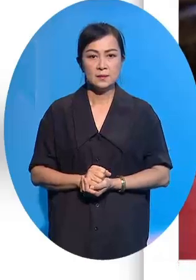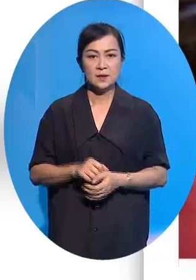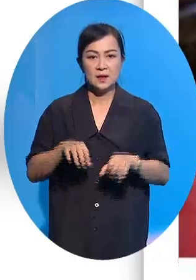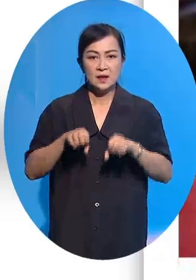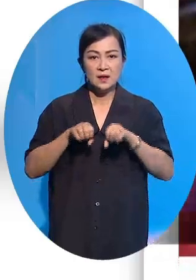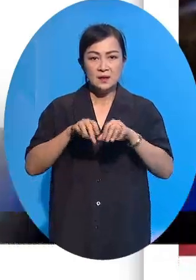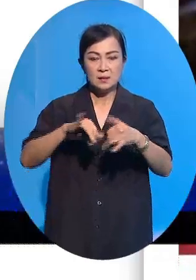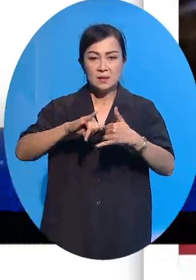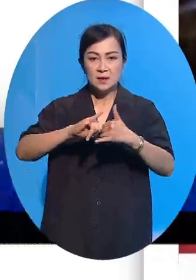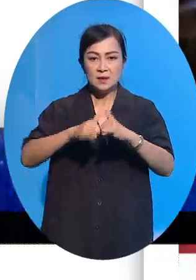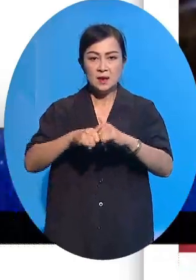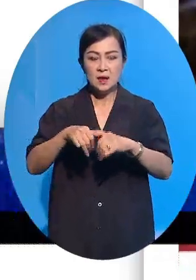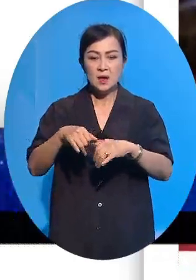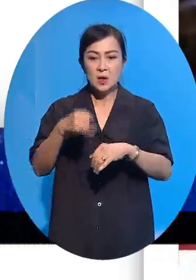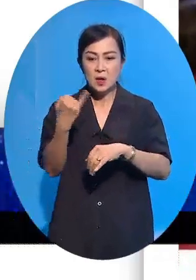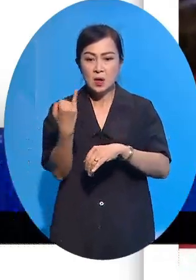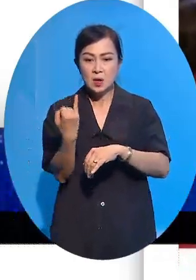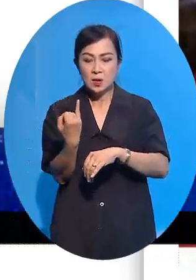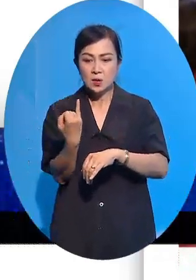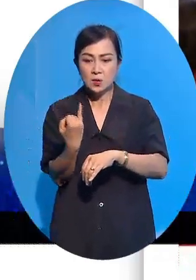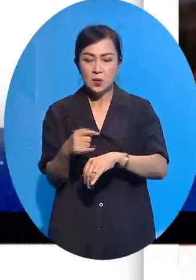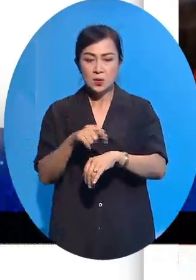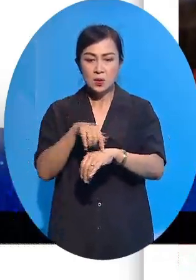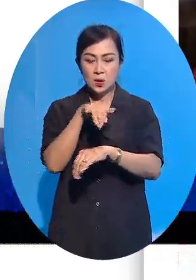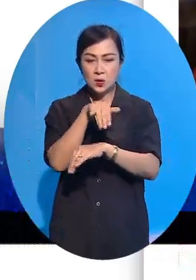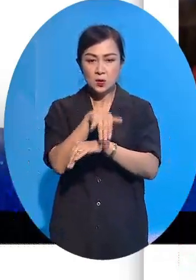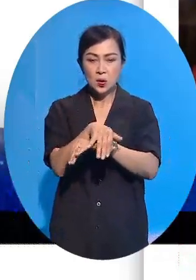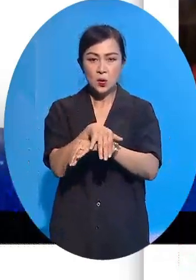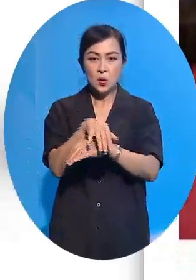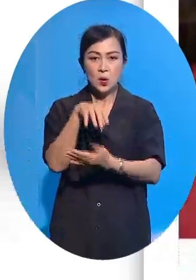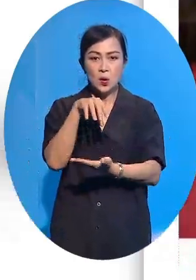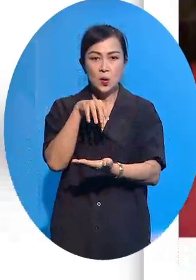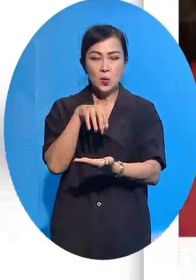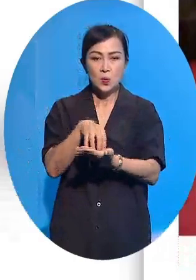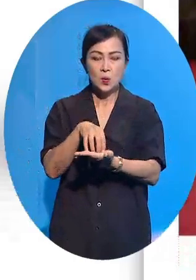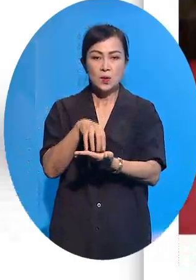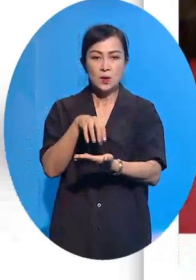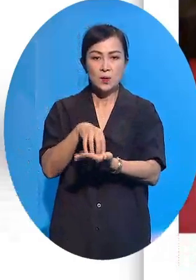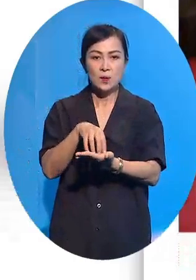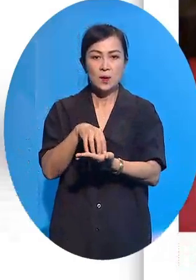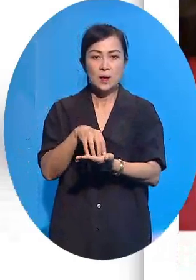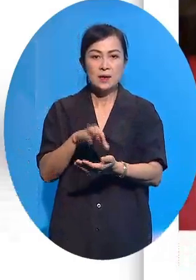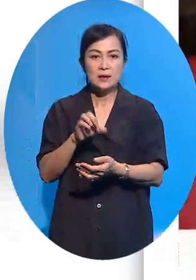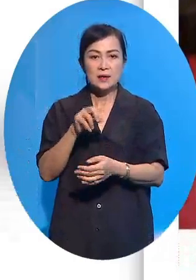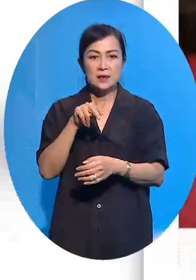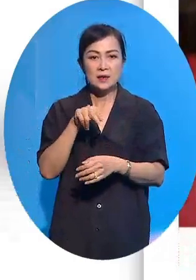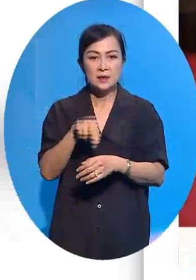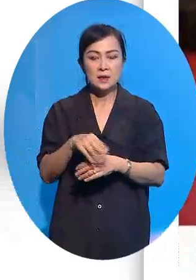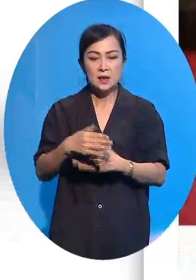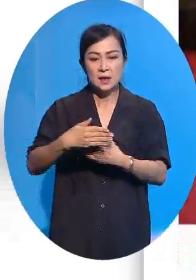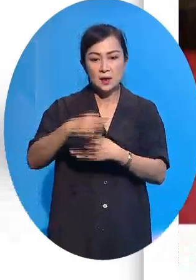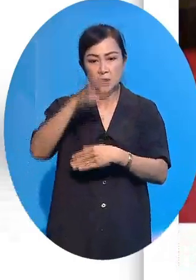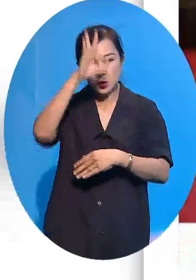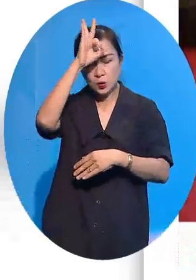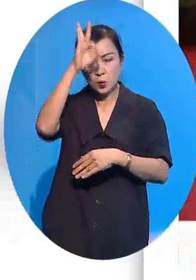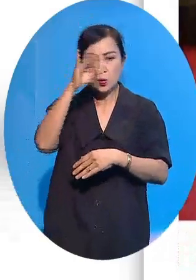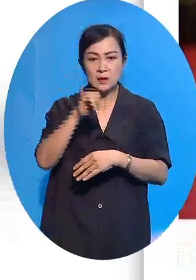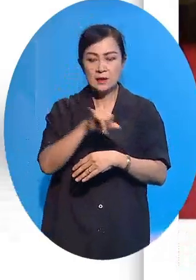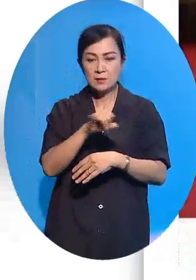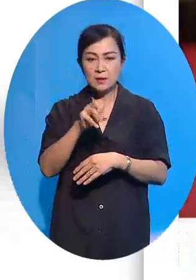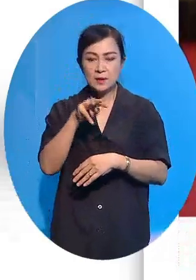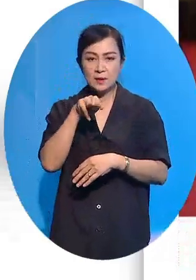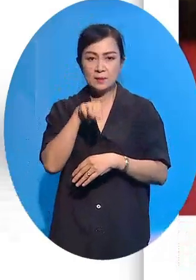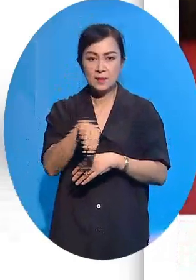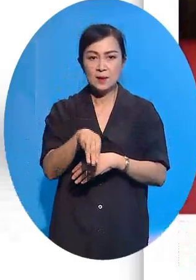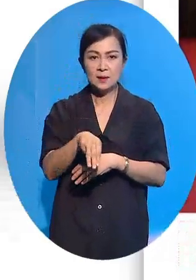Vụ tấn công xảy ra vào cuối giờ chiều theo giờ địa phương tại huyện Kirirat Nikom thuộc tỉnh Surat Thani, cách thủ đô Bangkok khoảng 600